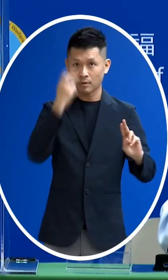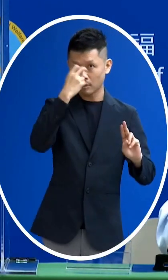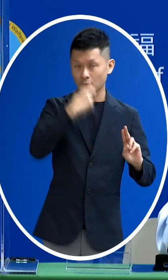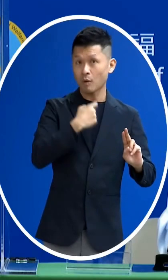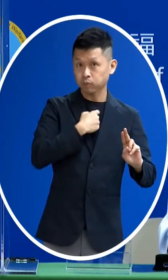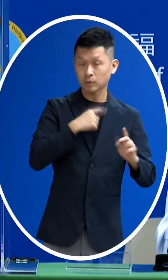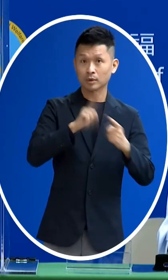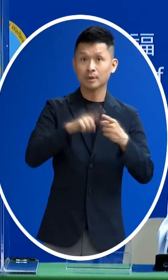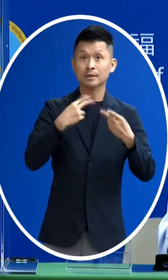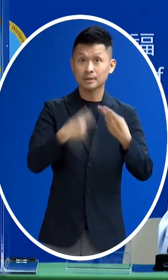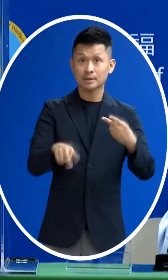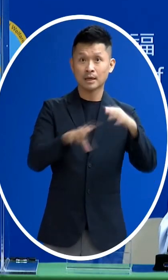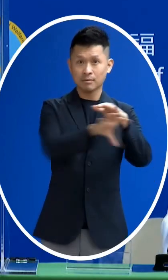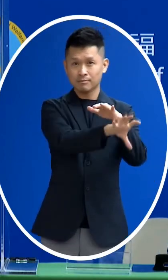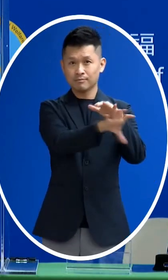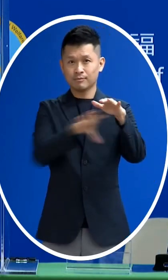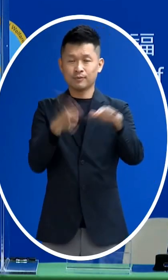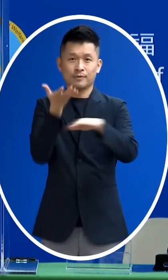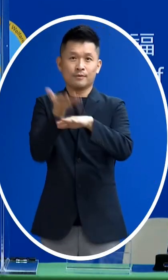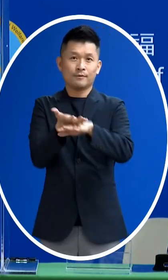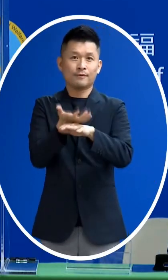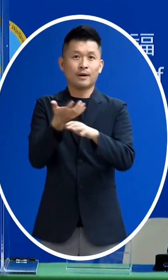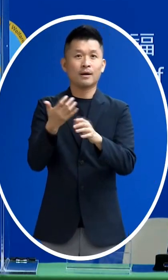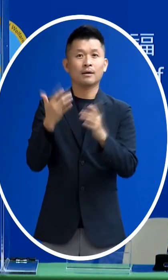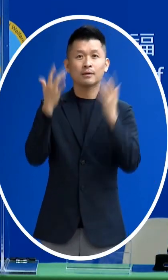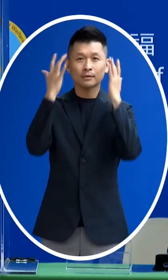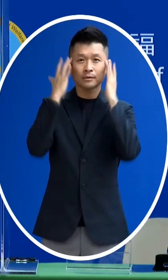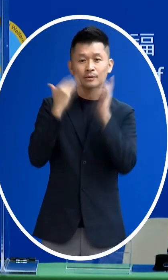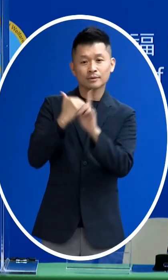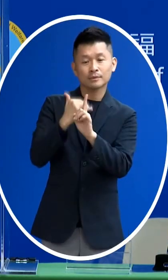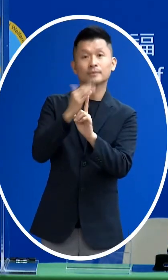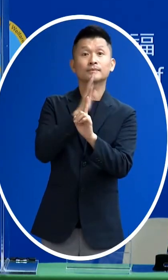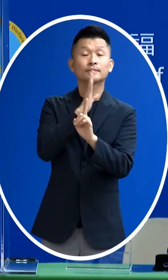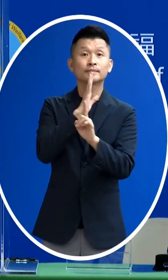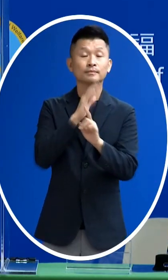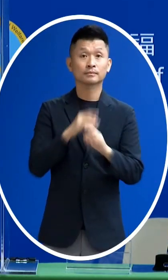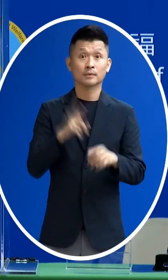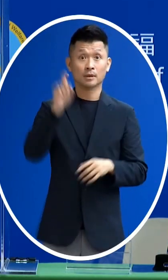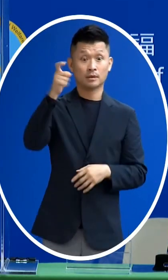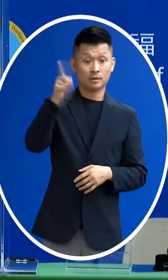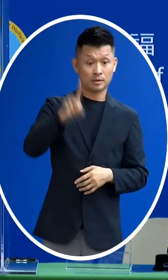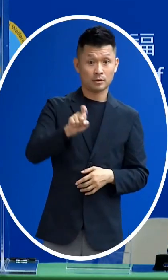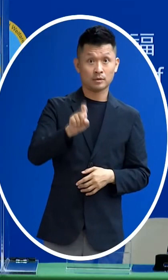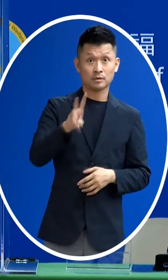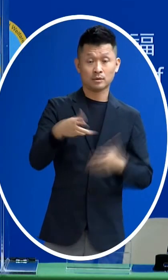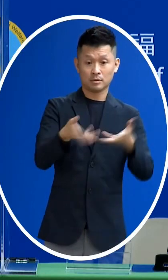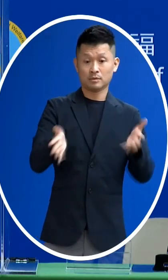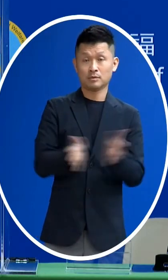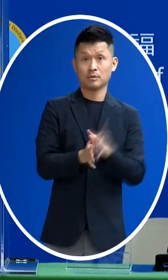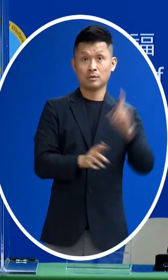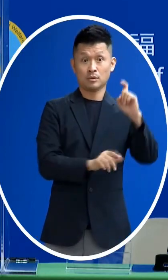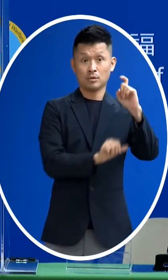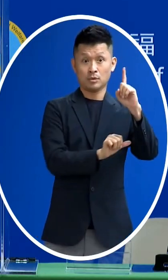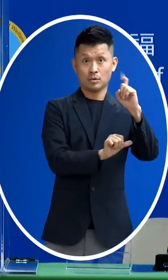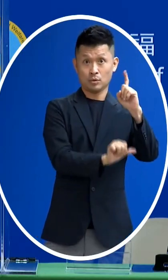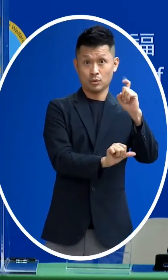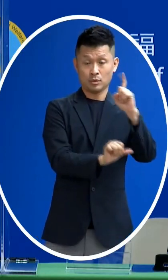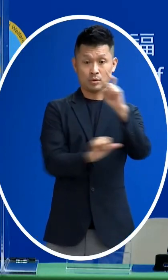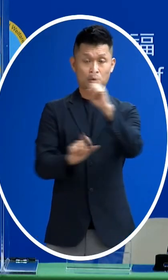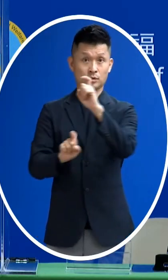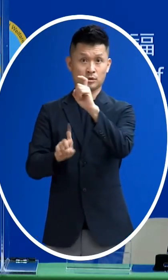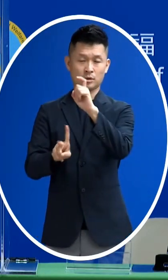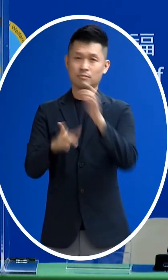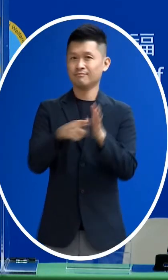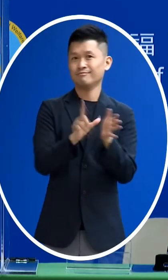还要解冻哈，所以我们在第十三期，因为第十三期只有5号到12号哈，会赶不及哦，所以目